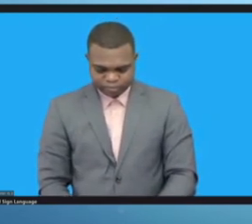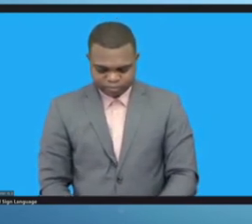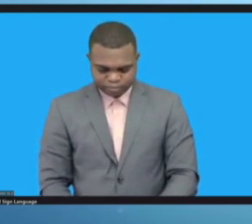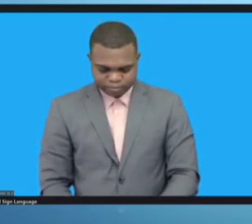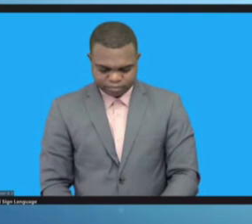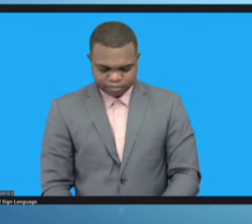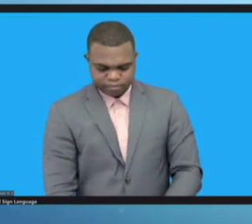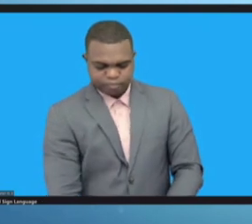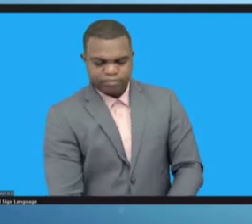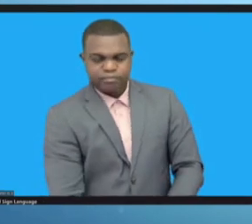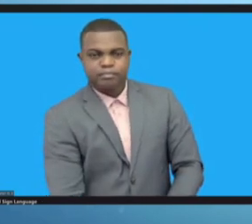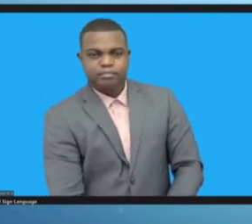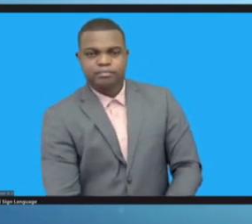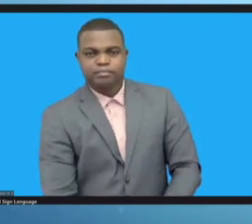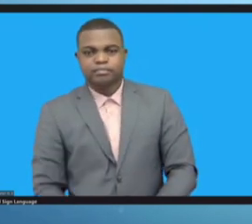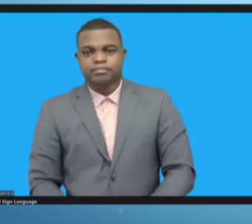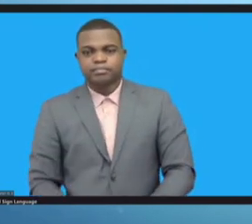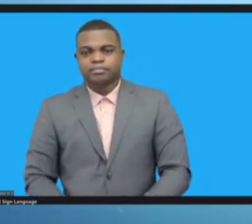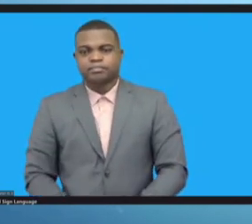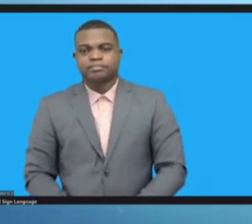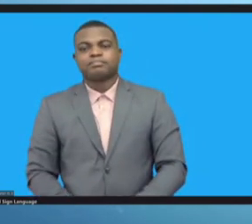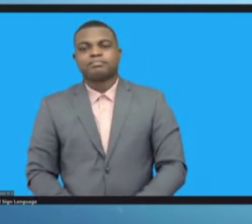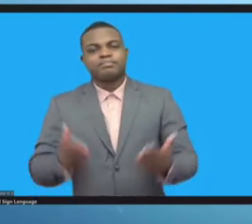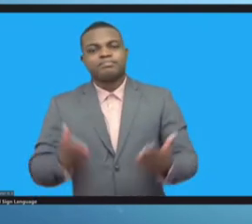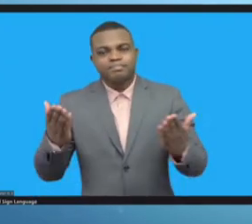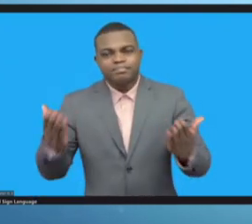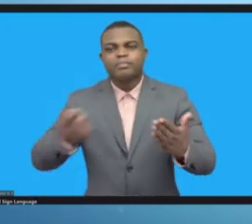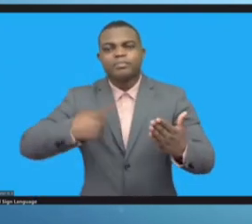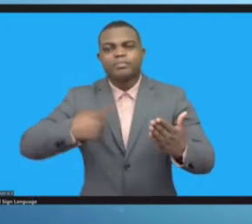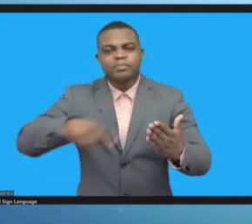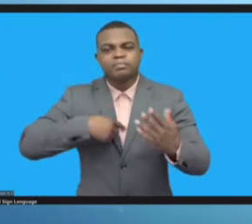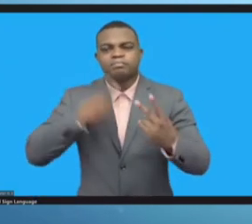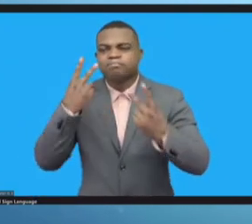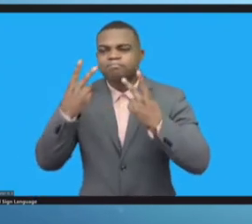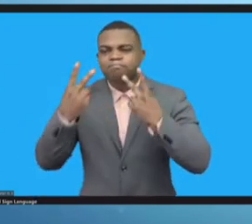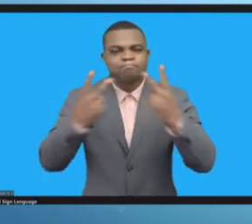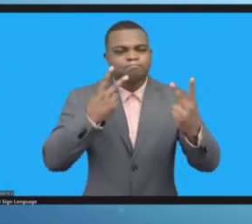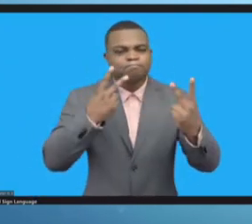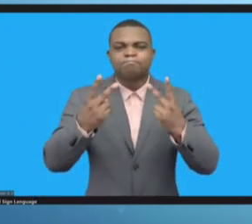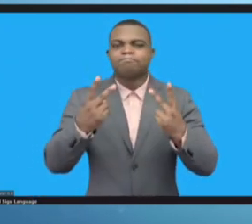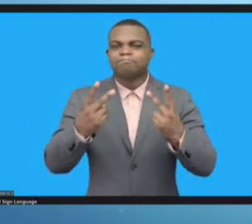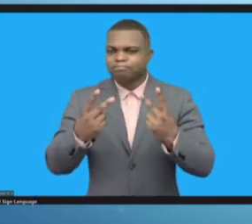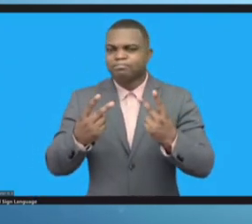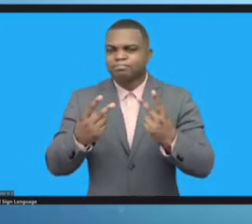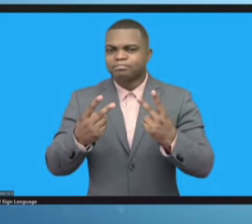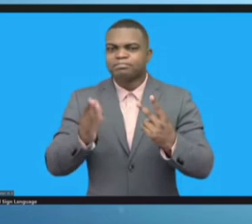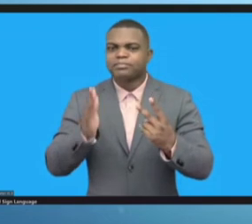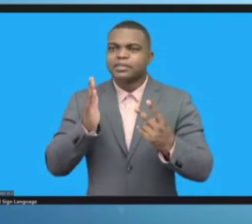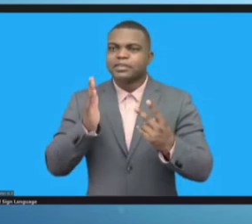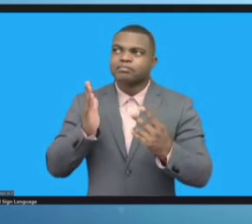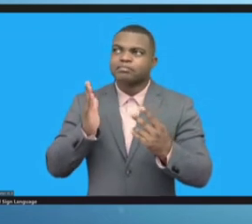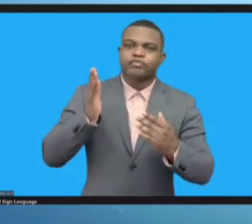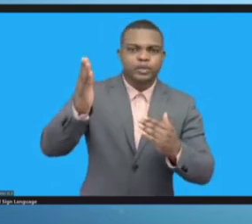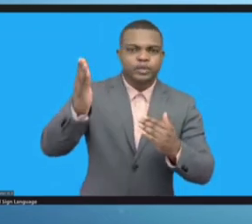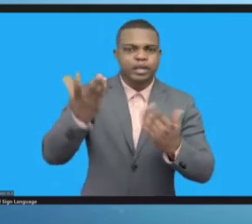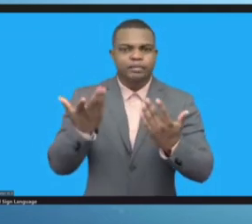Nous entendons souvent que l'avenir est numérique. Encore faut-il que cet avenir soit centré sur